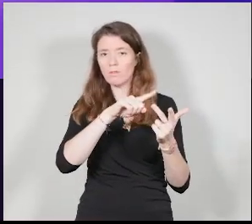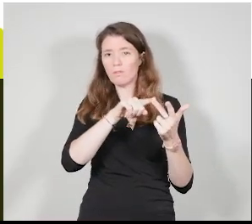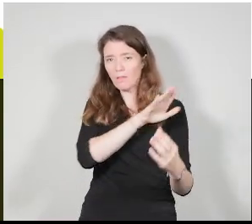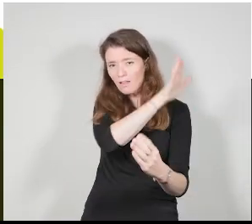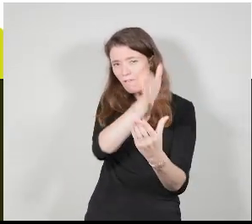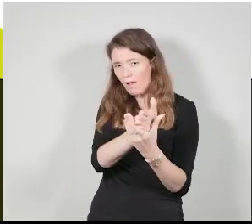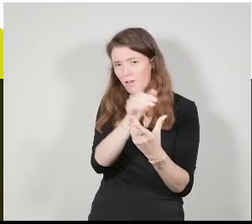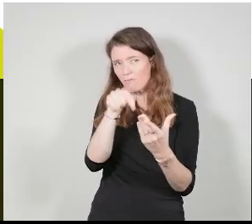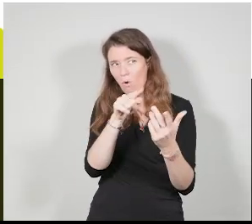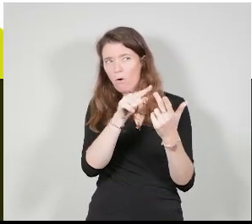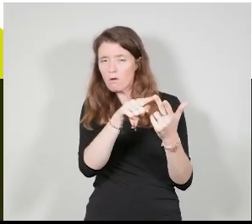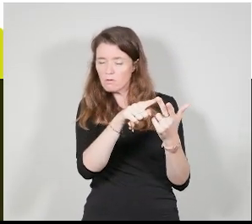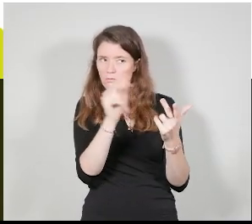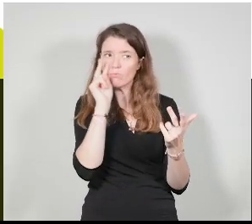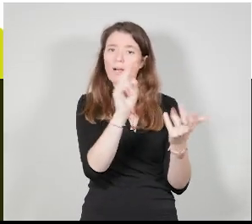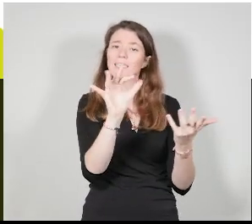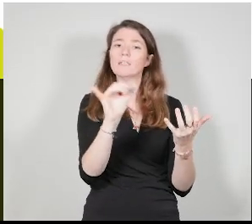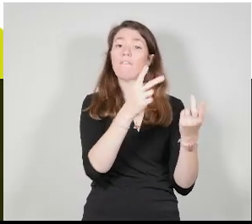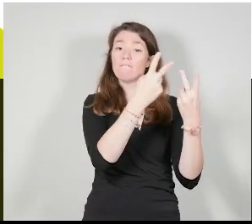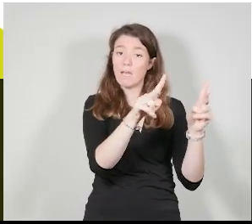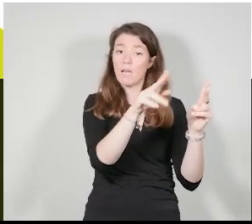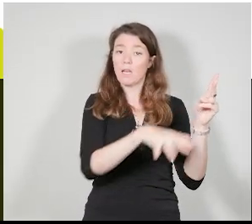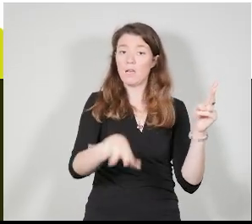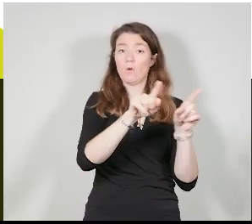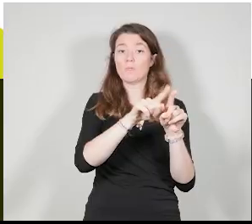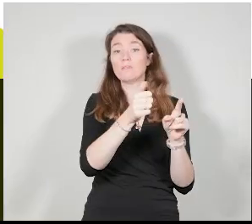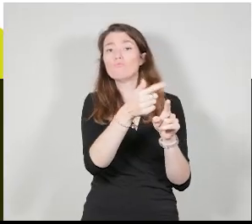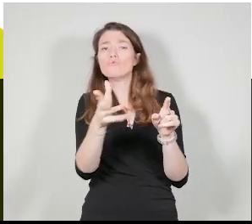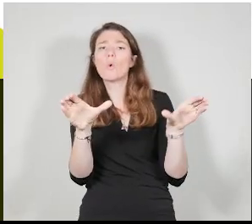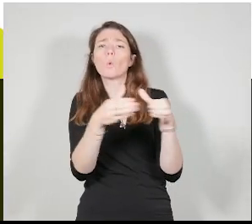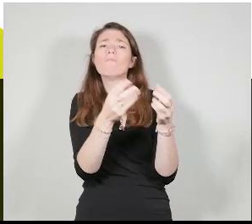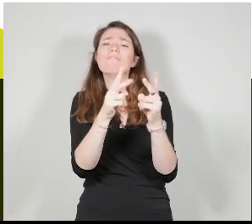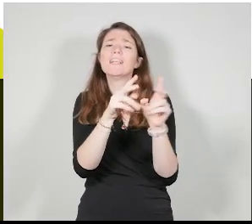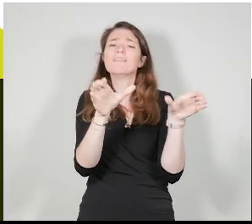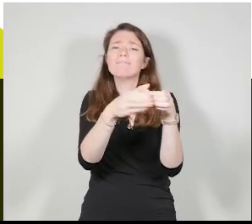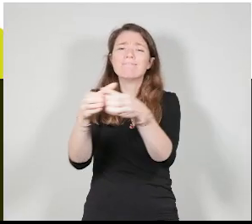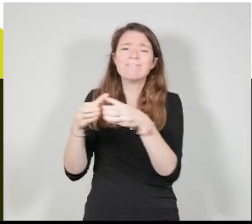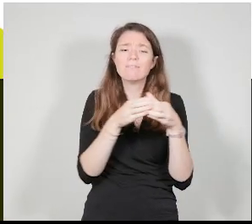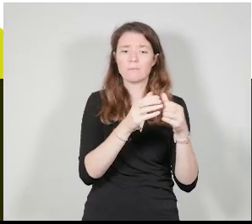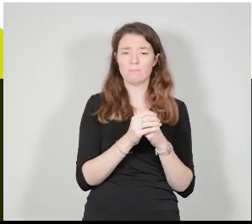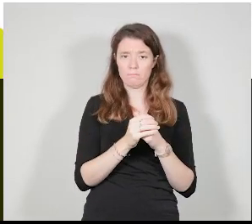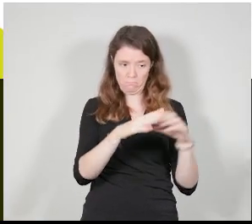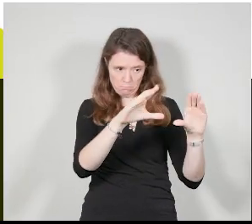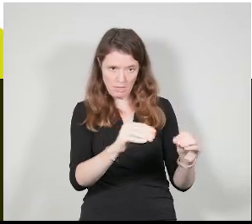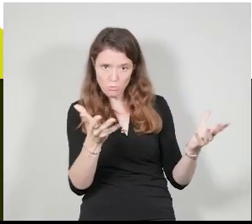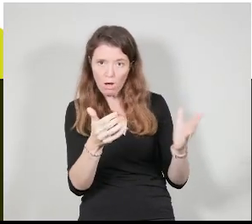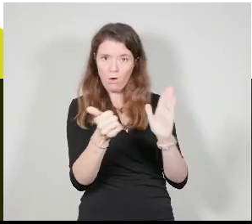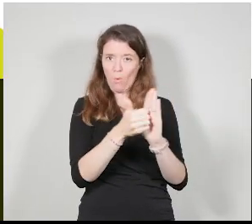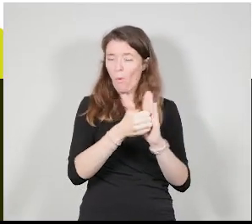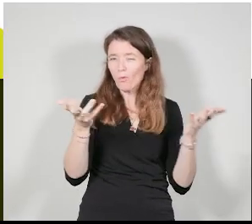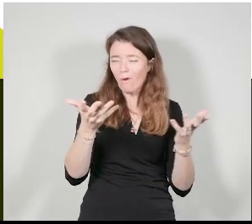dans la boucle et monter en puissance, c'est les communes et les intercommunes, l'intercommunalité. Avec quelle place, avec quel rôle ?